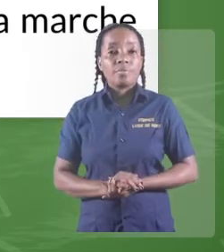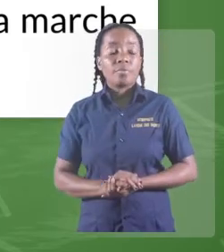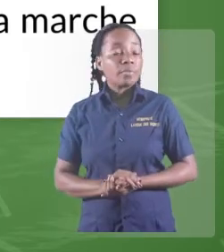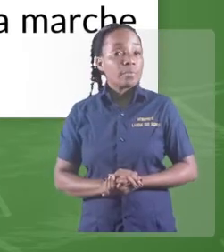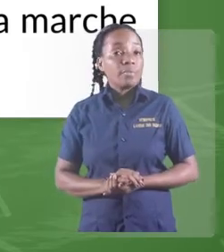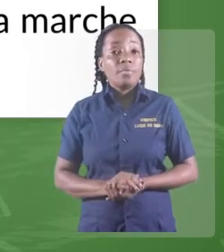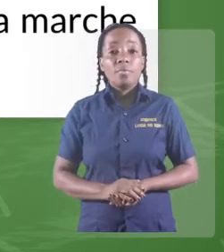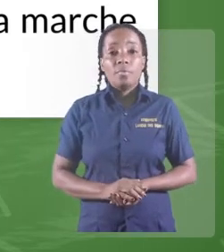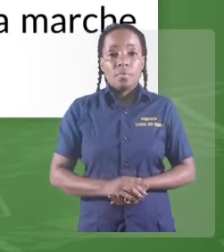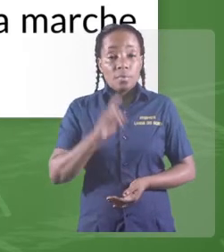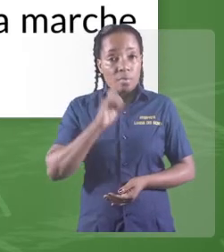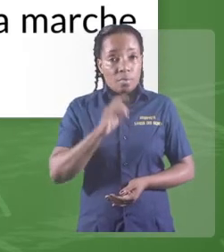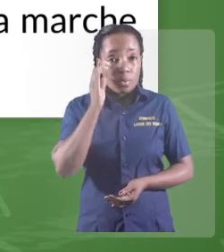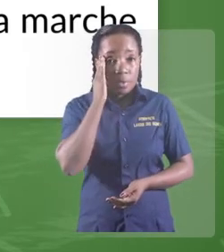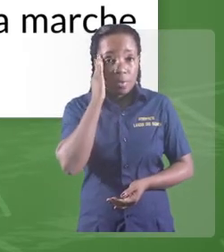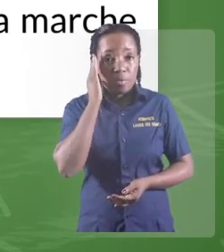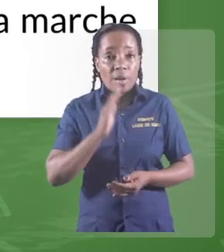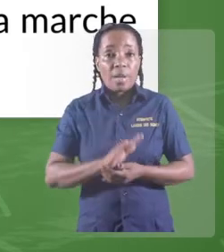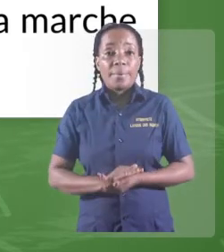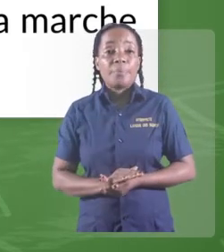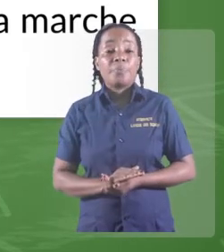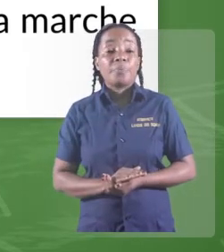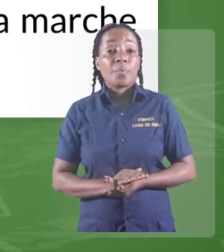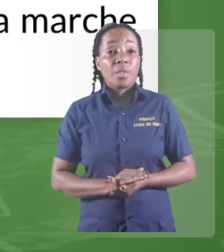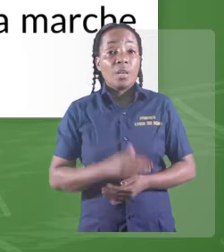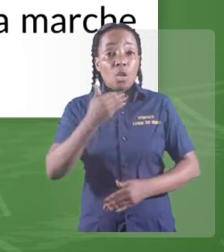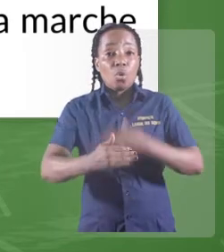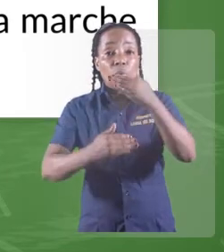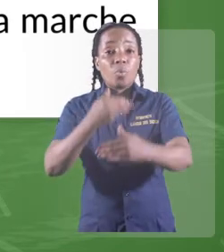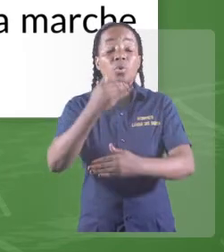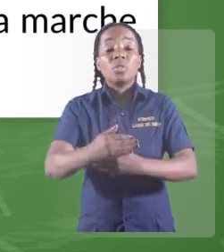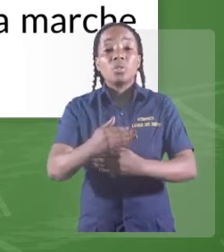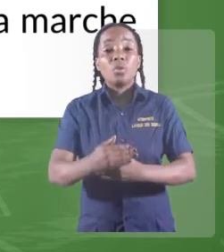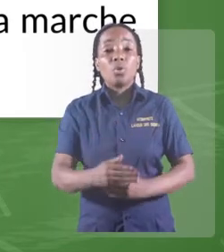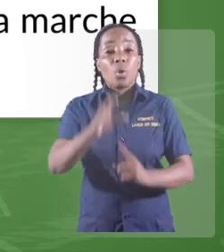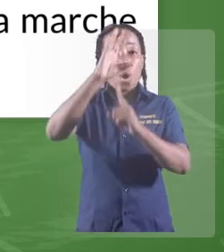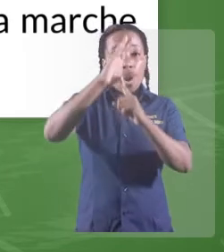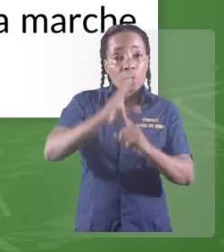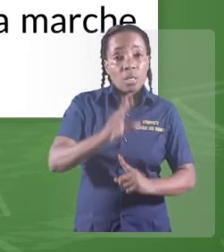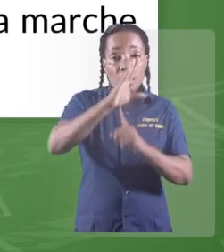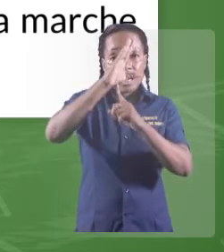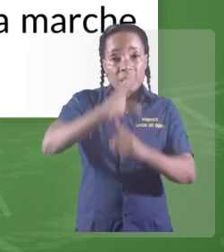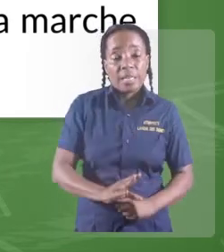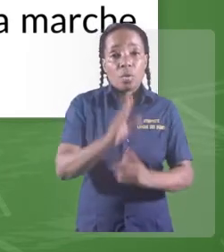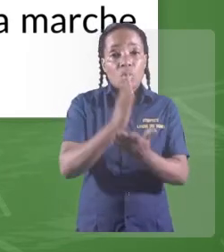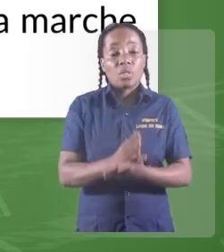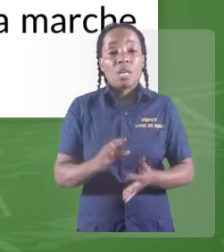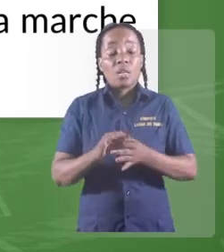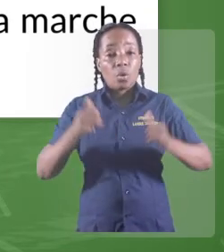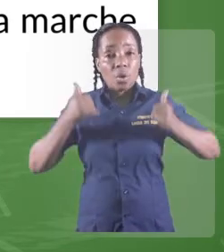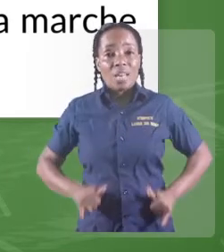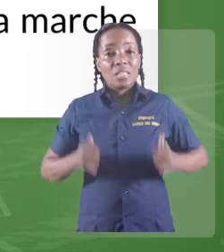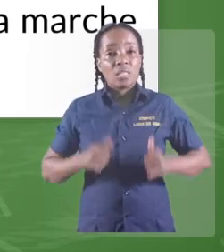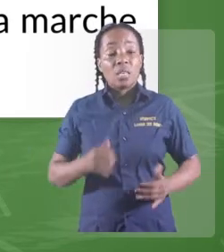que le processus de décolonisation de l'Algérie est l'un des exemples